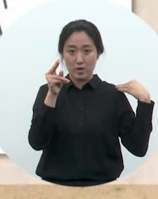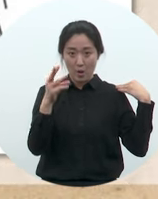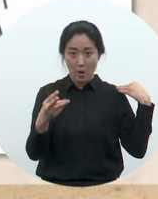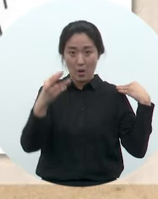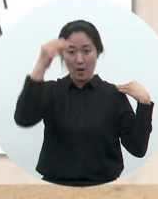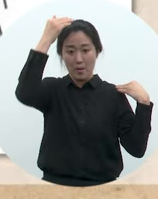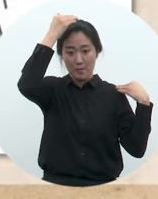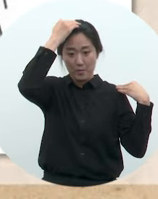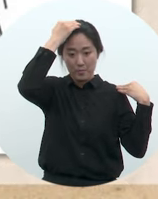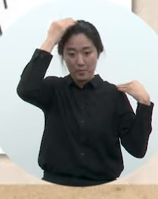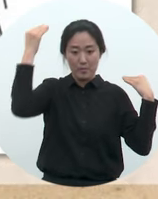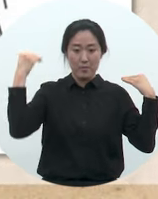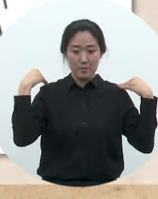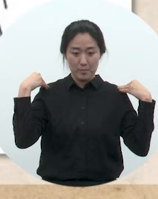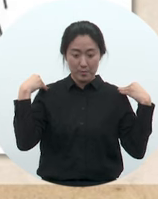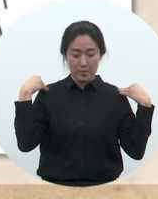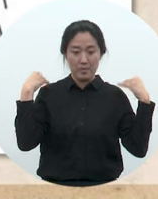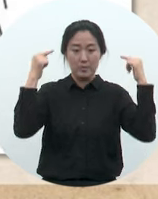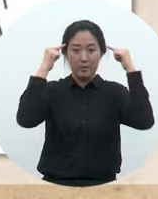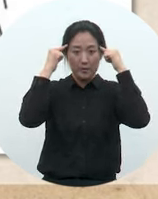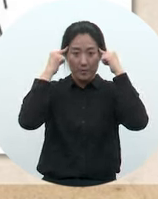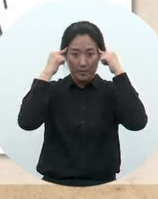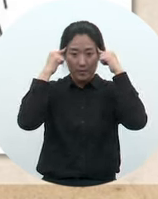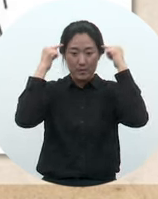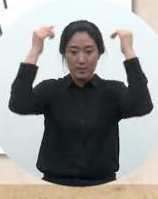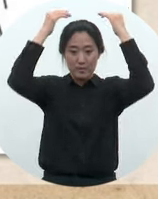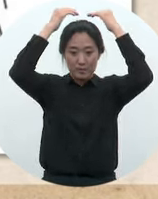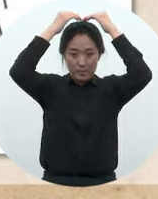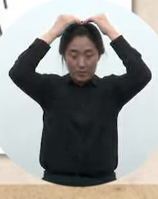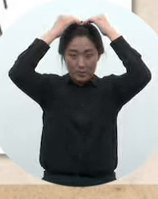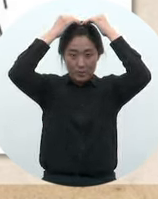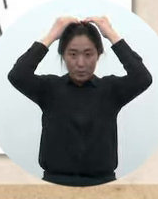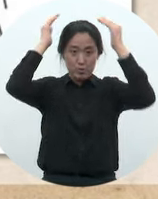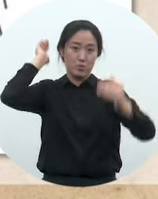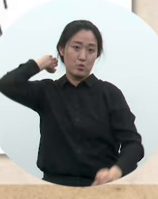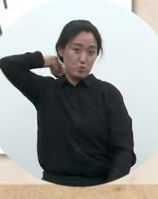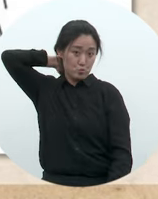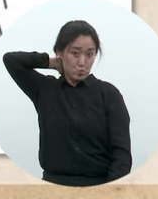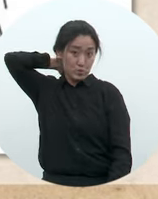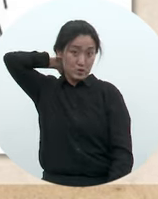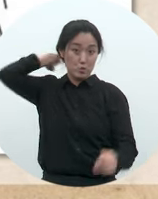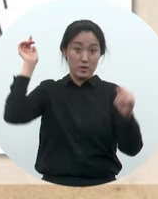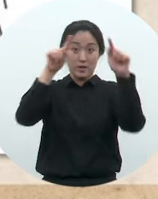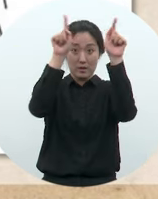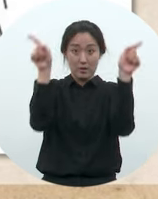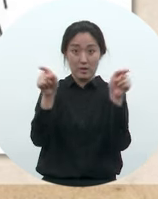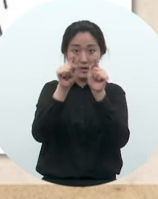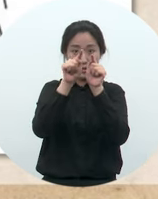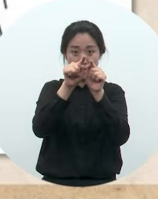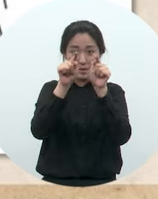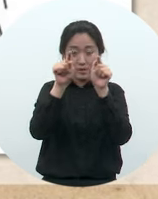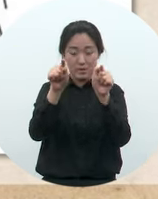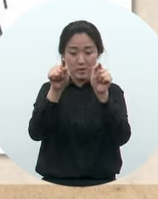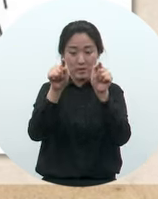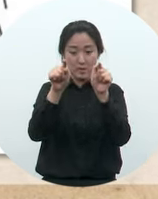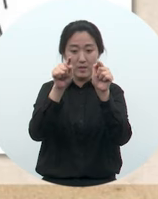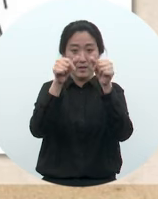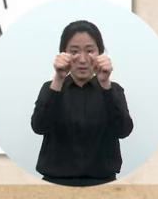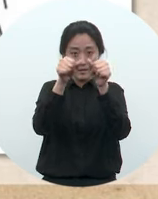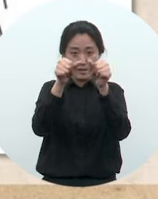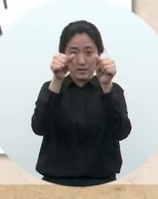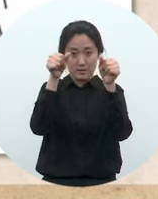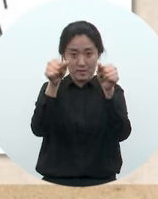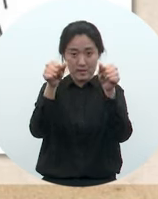머리가 나는 부위에서 머리 쪽으로 올라오다 보면은 딱 걸리는 부분이 있는데 그 부위가 풍부에서